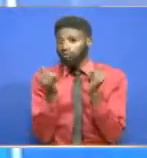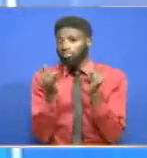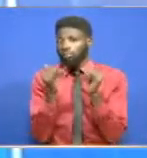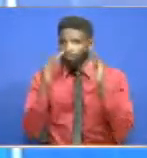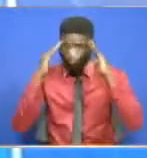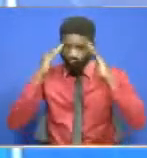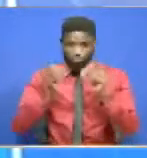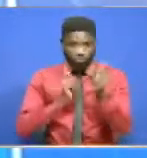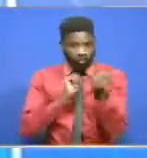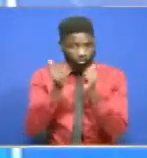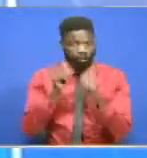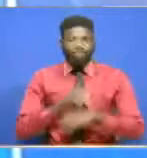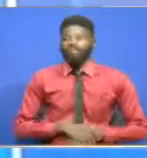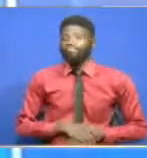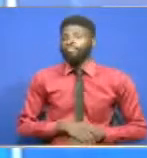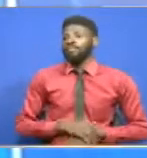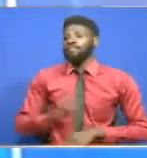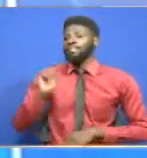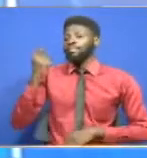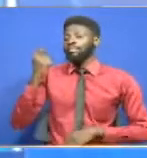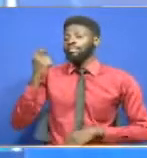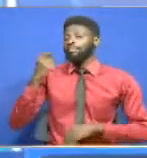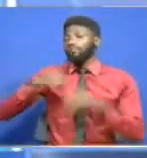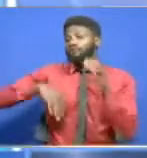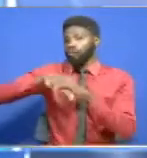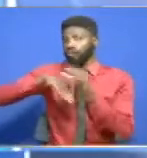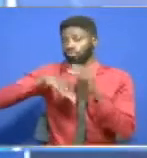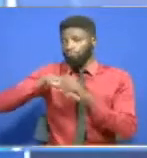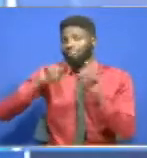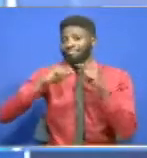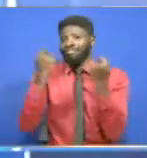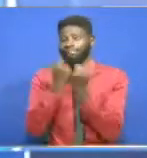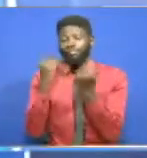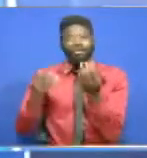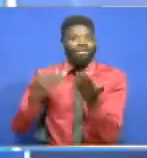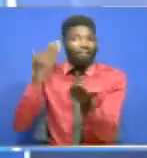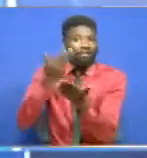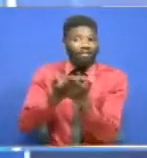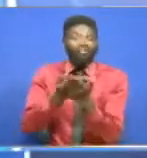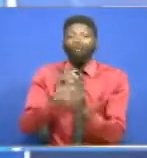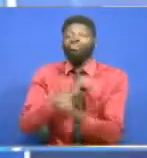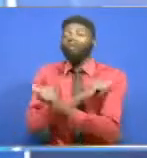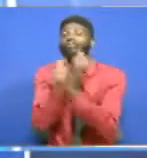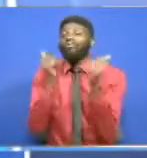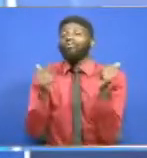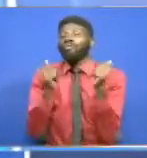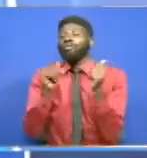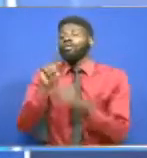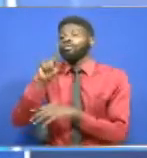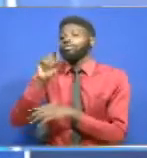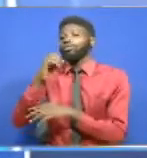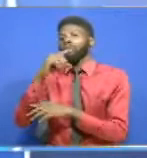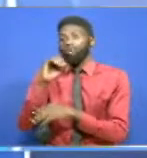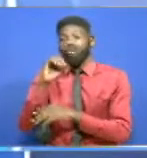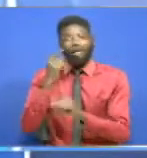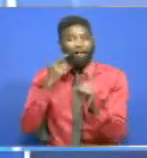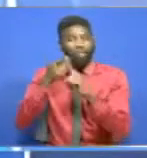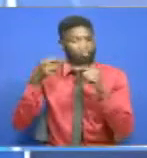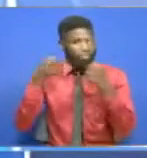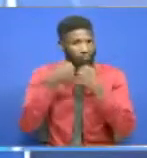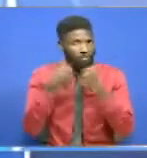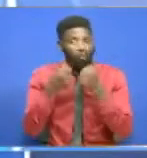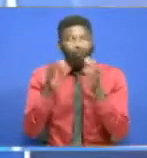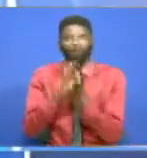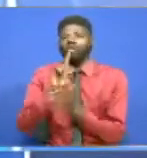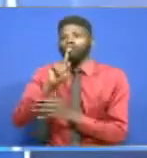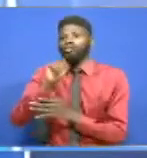Stars iliwasili salama mjini Lome kabla ya mchuano wao wa mwisho wa kufuzu kwa kombe la bara Afrika mwakani dhidi ya Togo siku